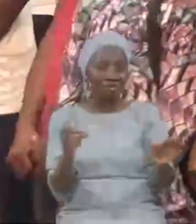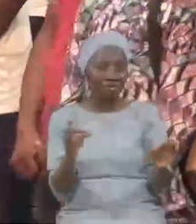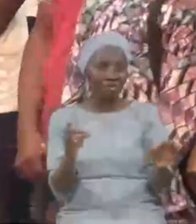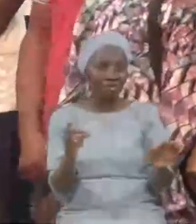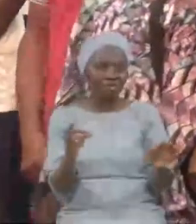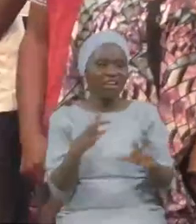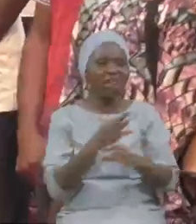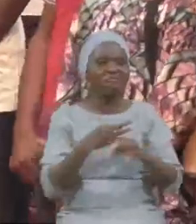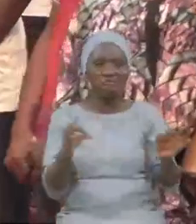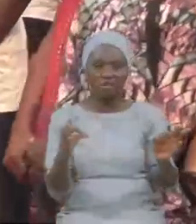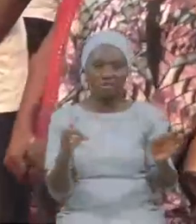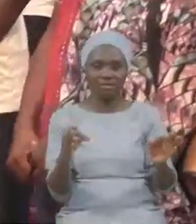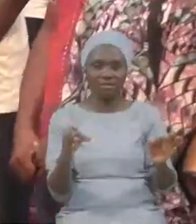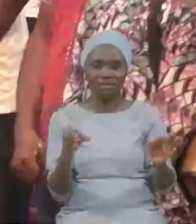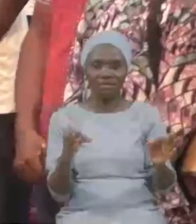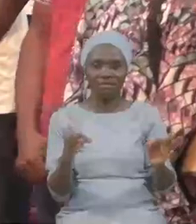Vous en êtes affranchi.